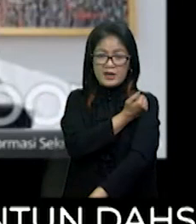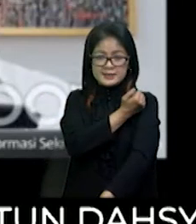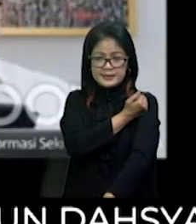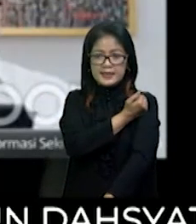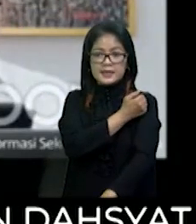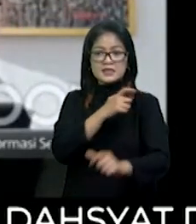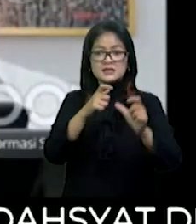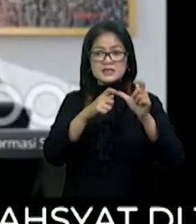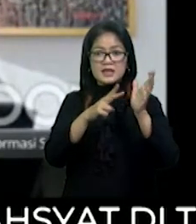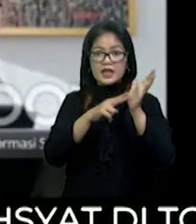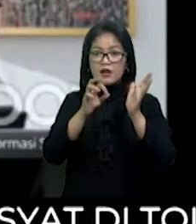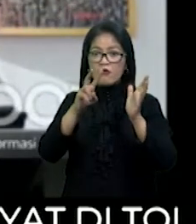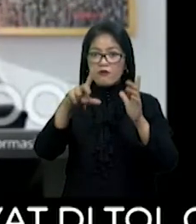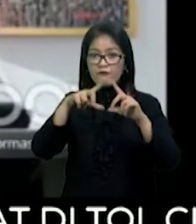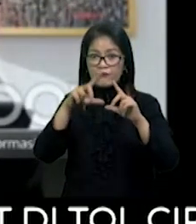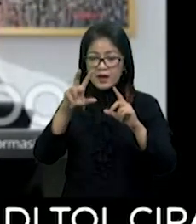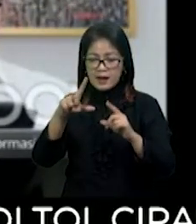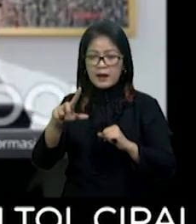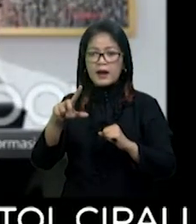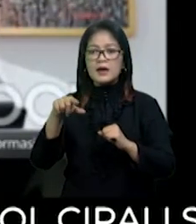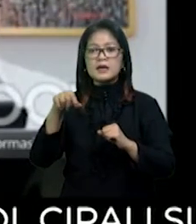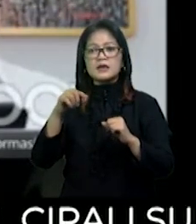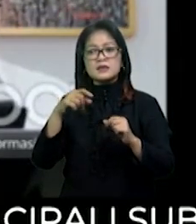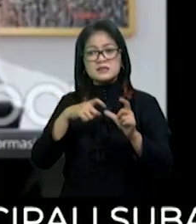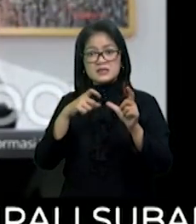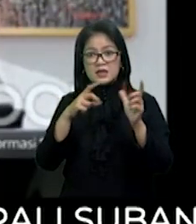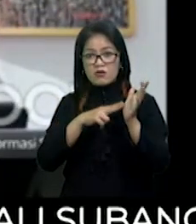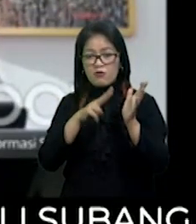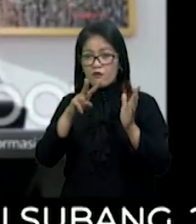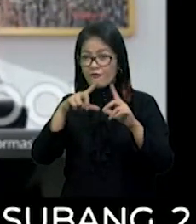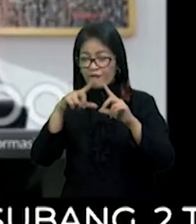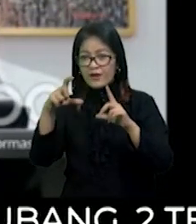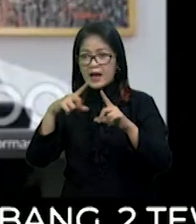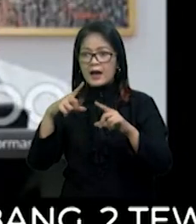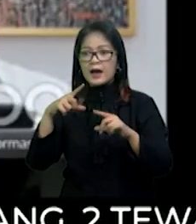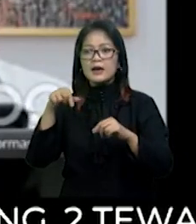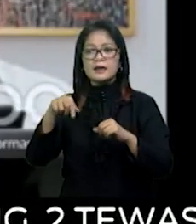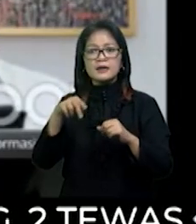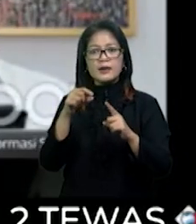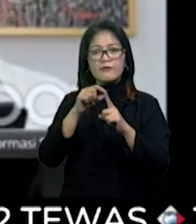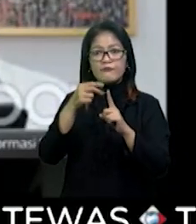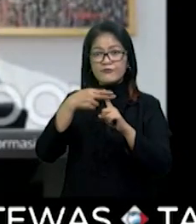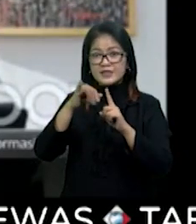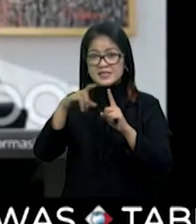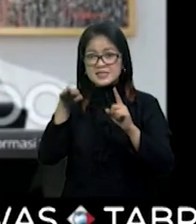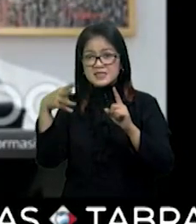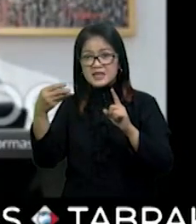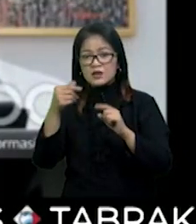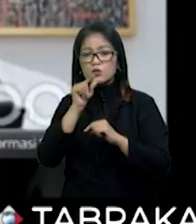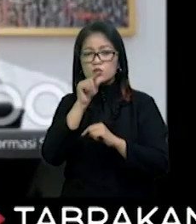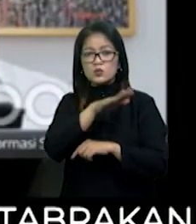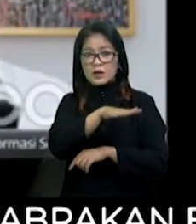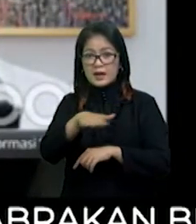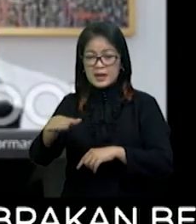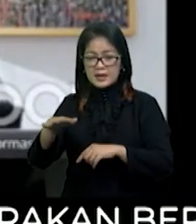Sinopharm, dan Pfizer, bisa digunakan untuk anak-anak usia